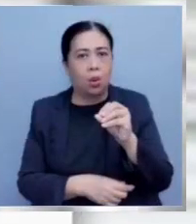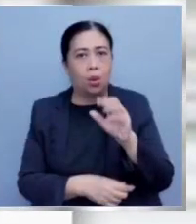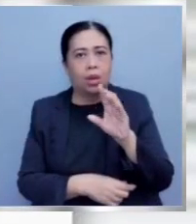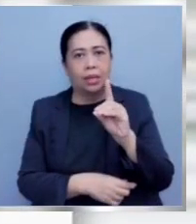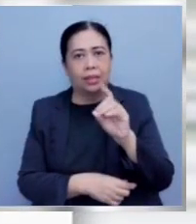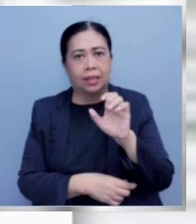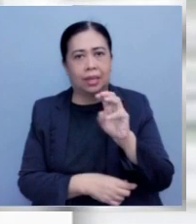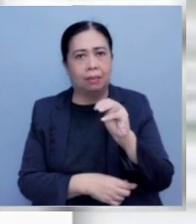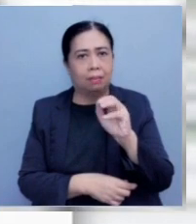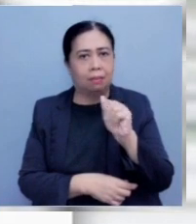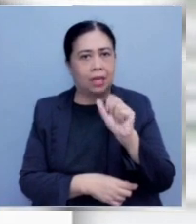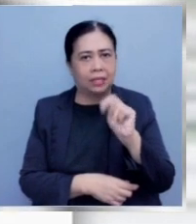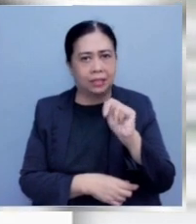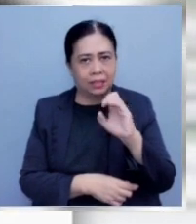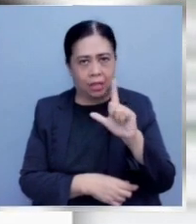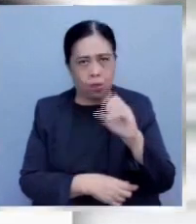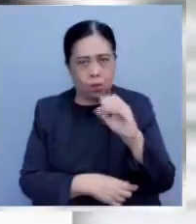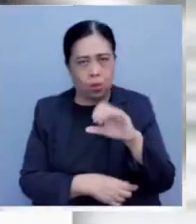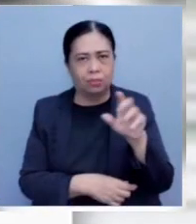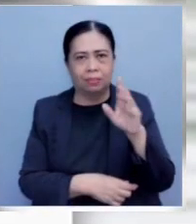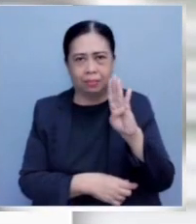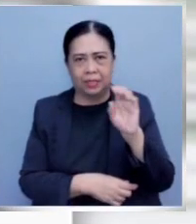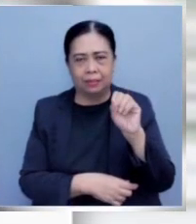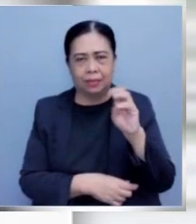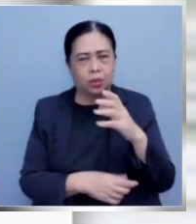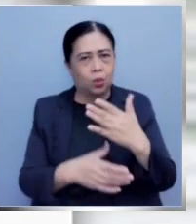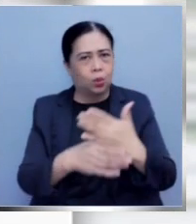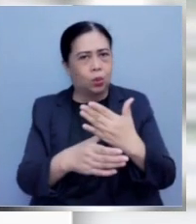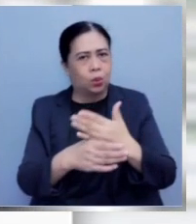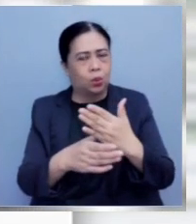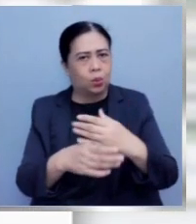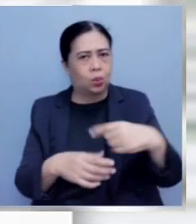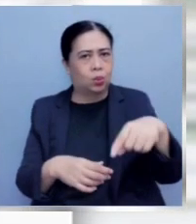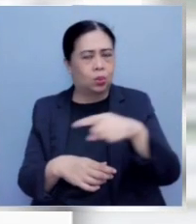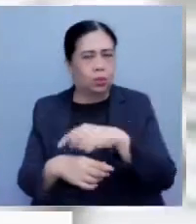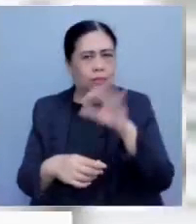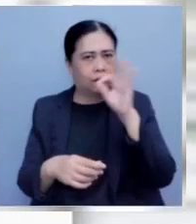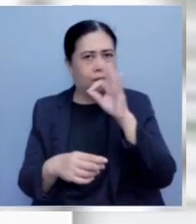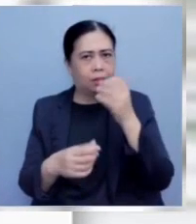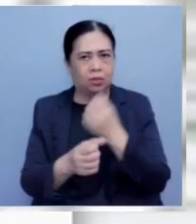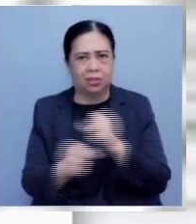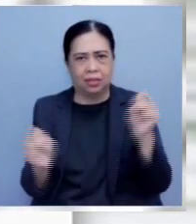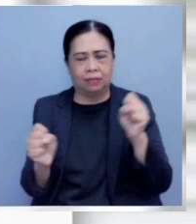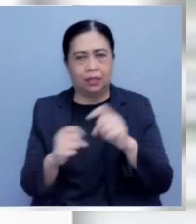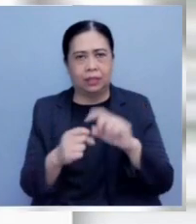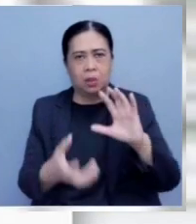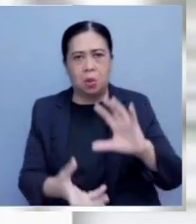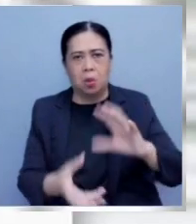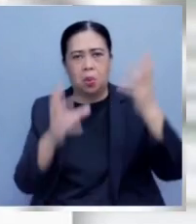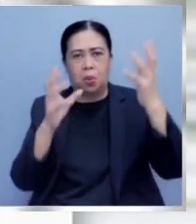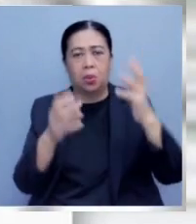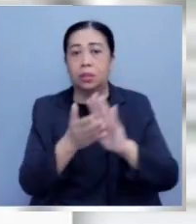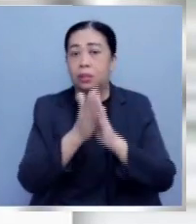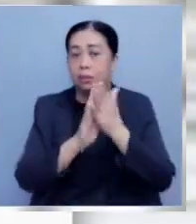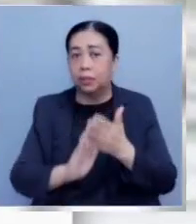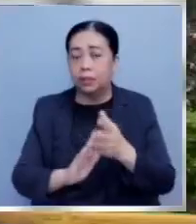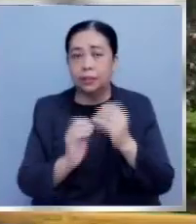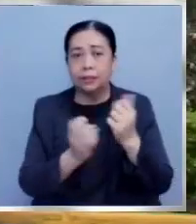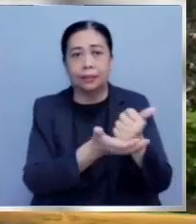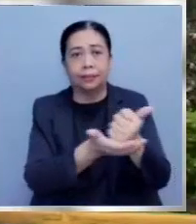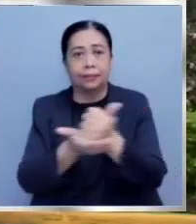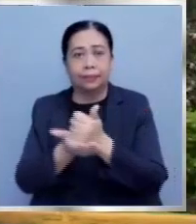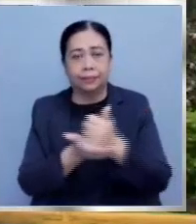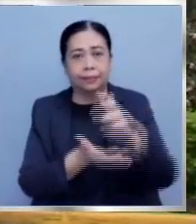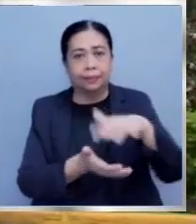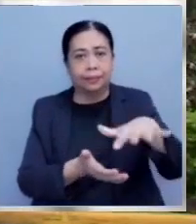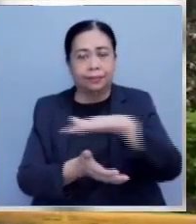ito sa karapatan at kabuhayan ng mga mangingisdang Pilipino at nakakadiskaril sa kapayapaan at pagtutulungan sa rehiyon.